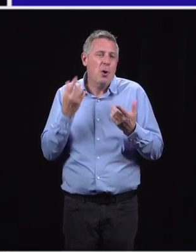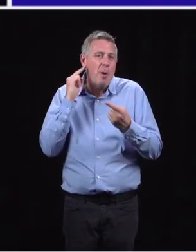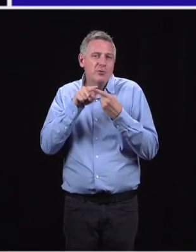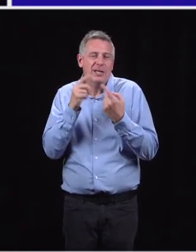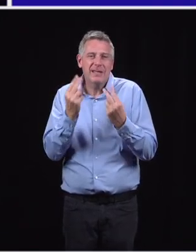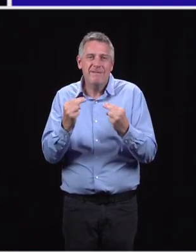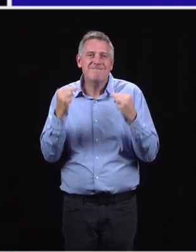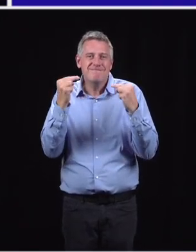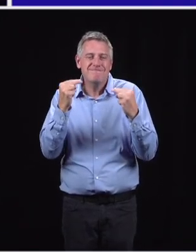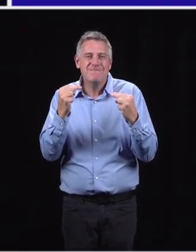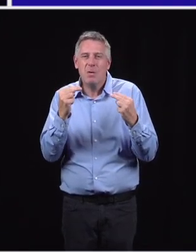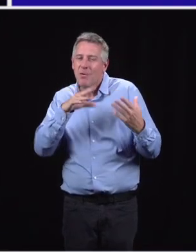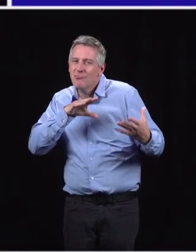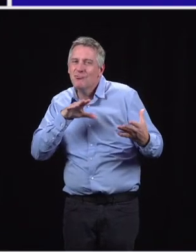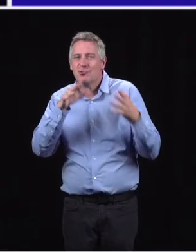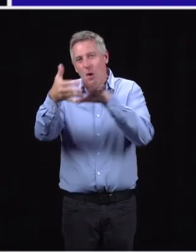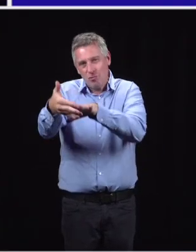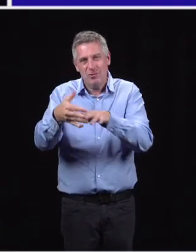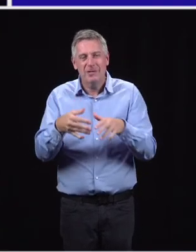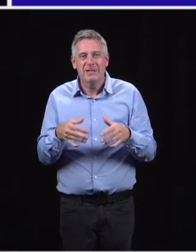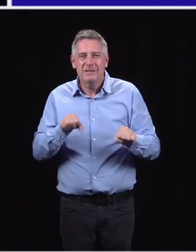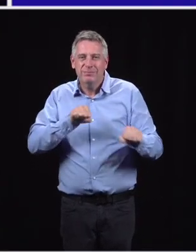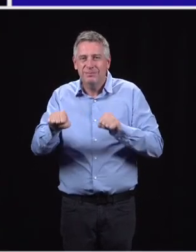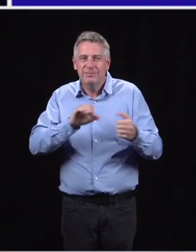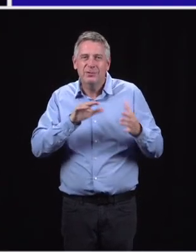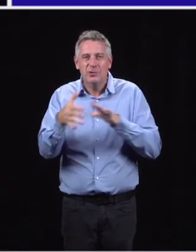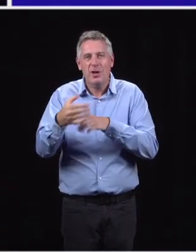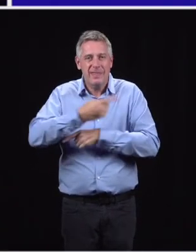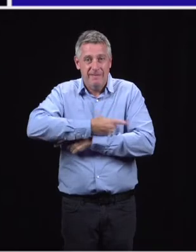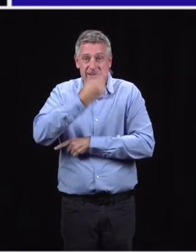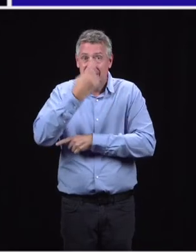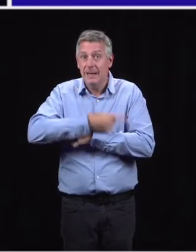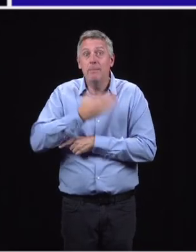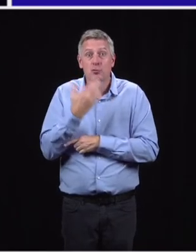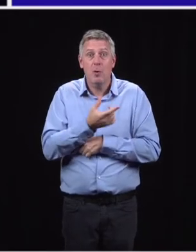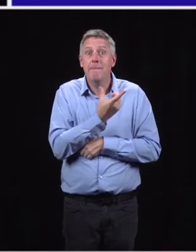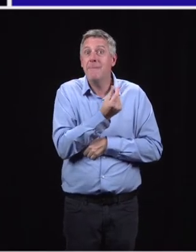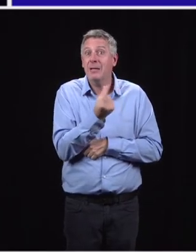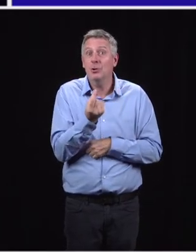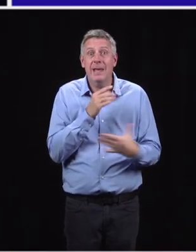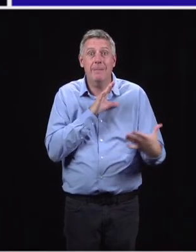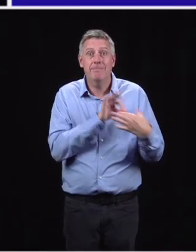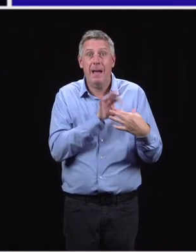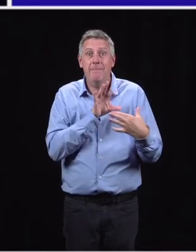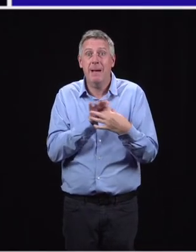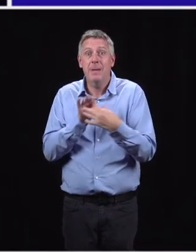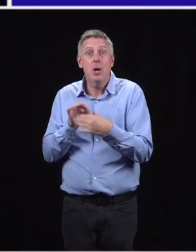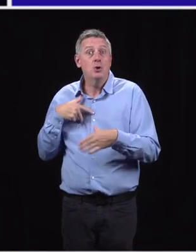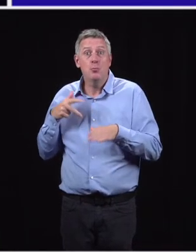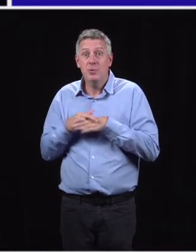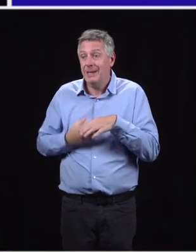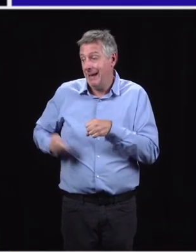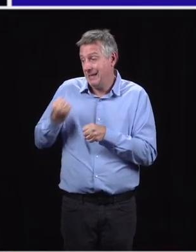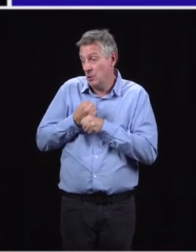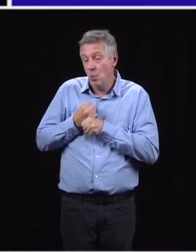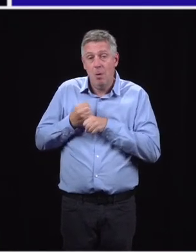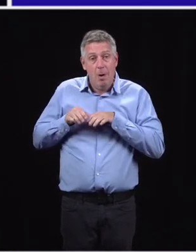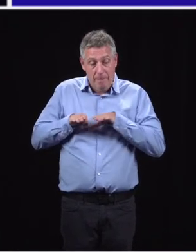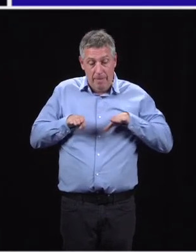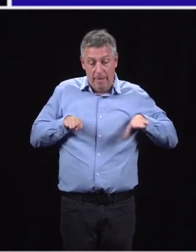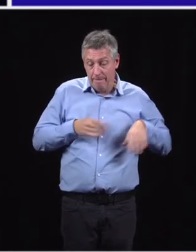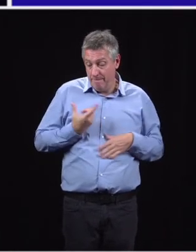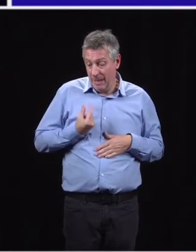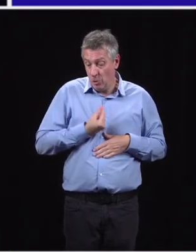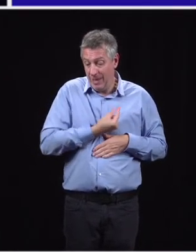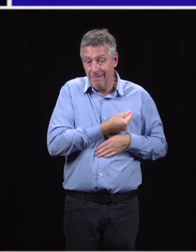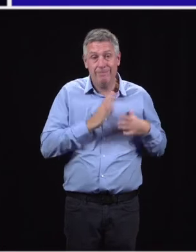choses elle ne serait pas possible pour diversité sans les partenaires les partenaires de toujours ceux qui sont là depuis le début et qui croient en fait